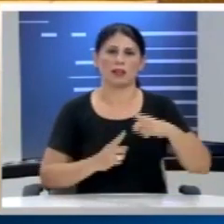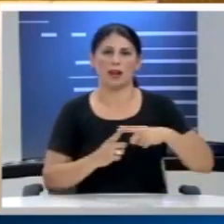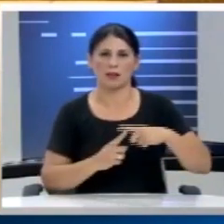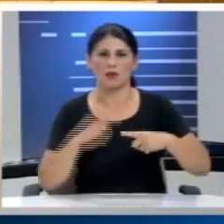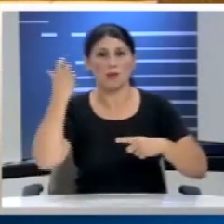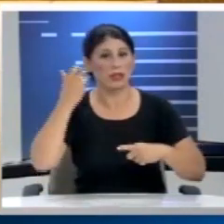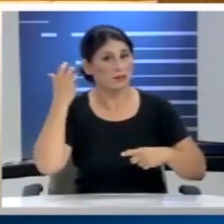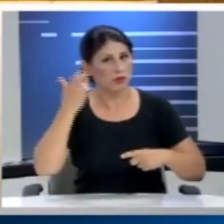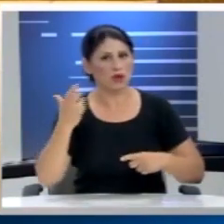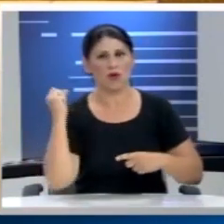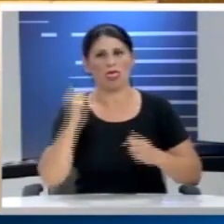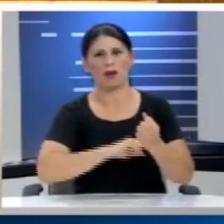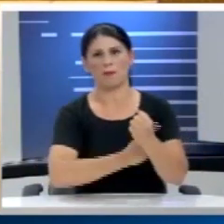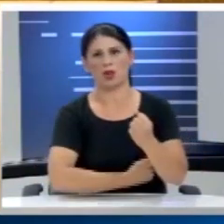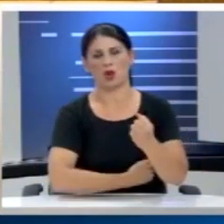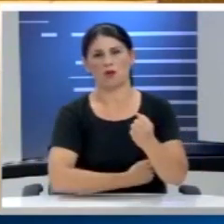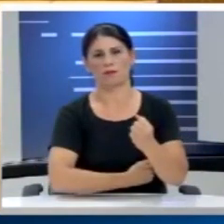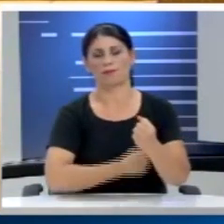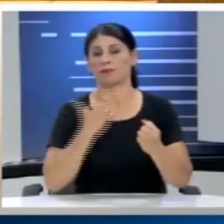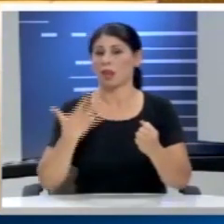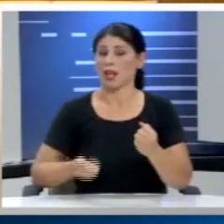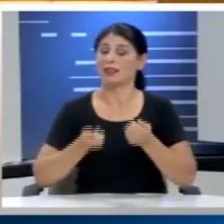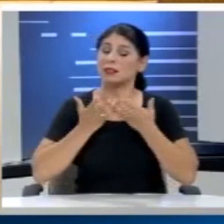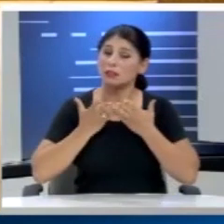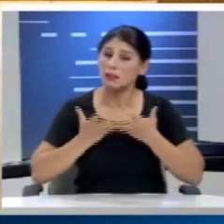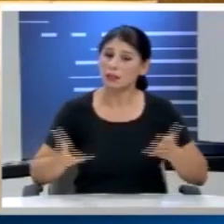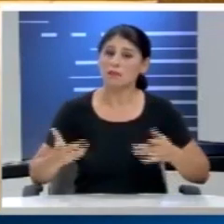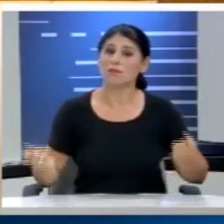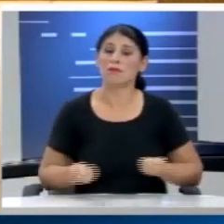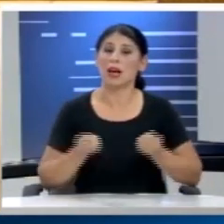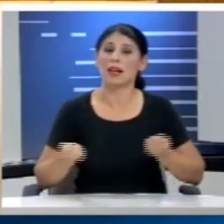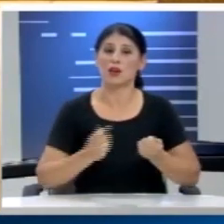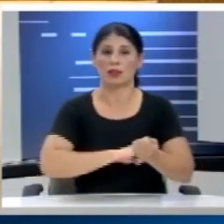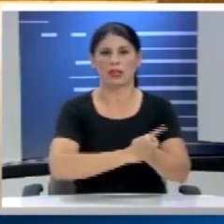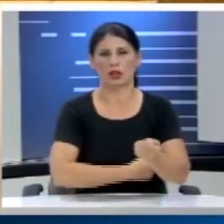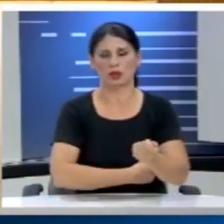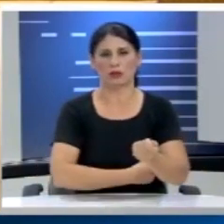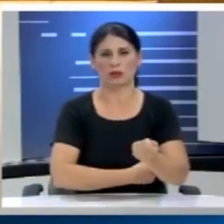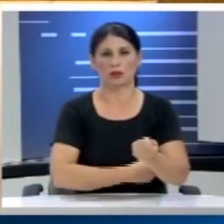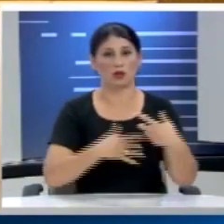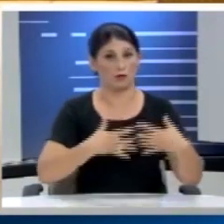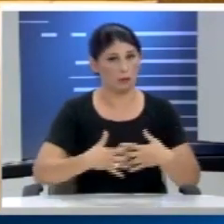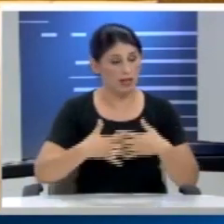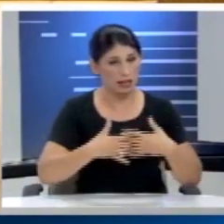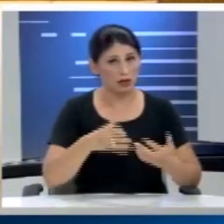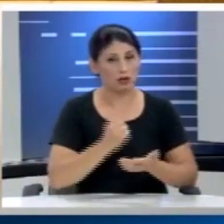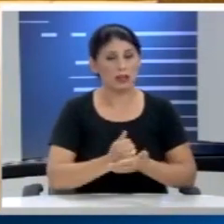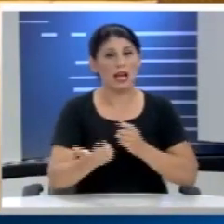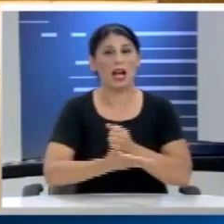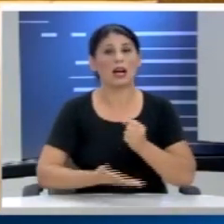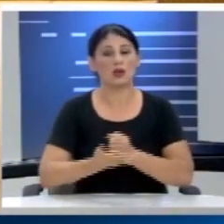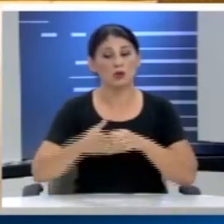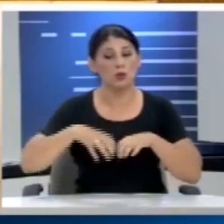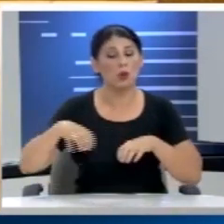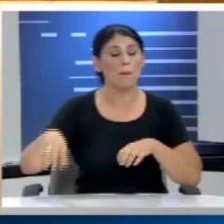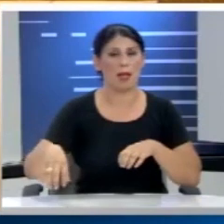τεχνικό, επιστημονικό δυναμικό. Έχει τεράστιες παραγωγικές δυνατότητες στο βιομηχανικό και τον αγροτικό